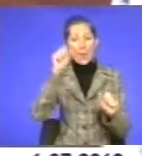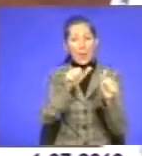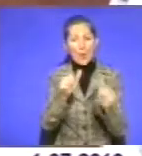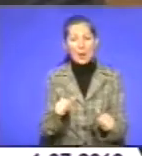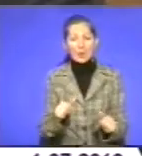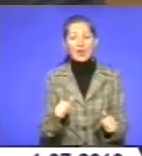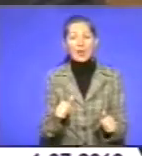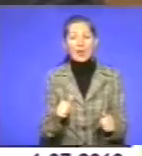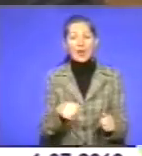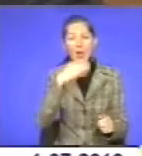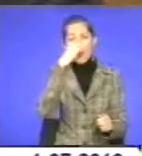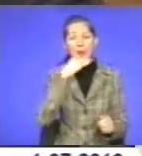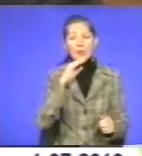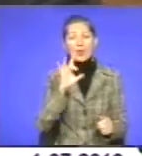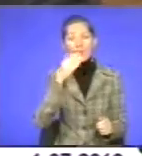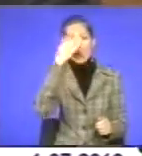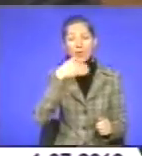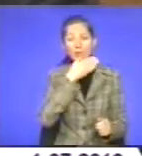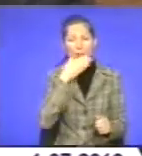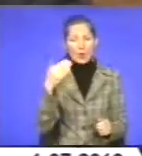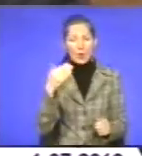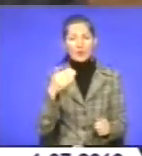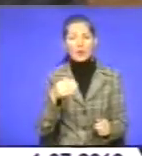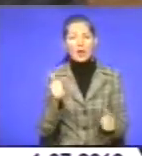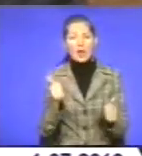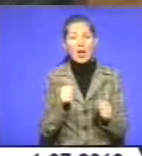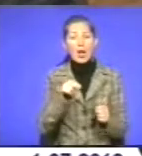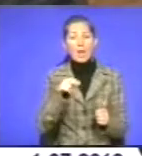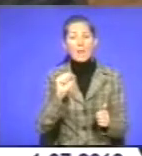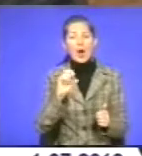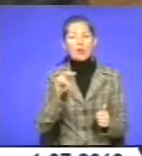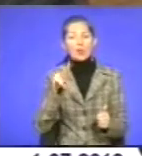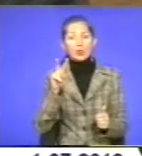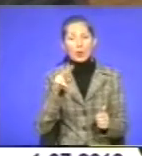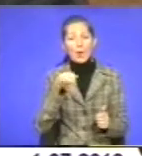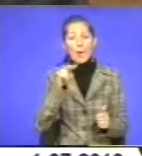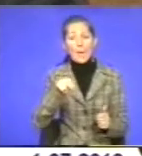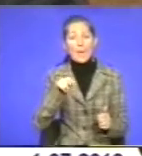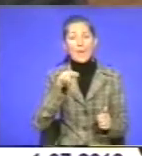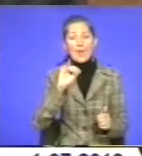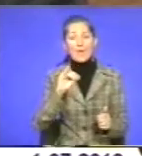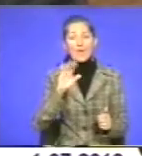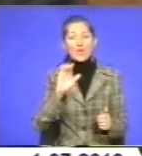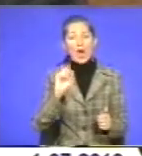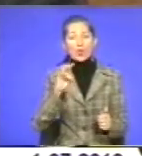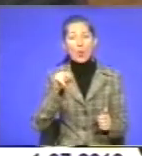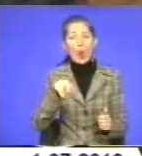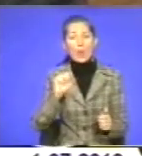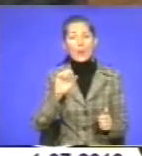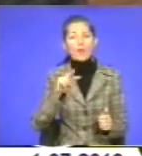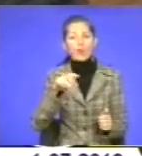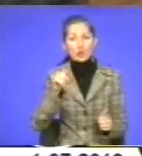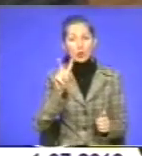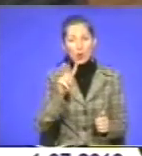Анни. Ми будемо посвячувати теж пам'ятник Івану Павлу ІІ. Коли він прибув на